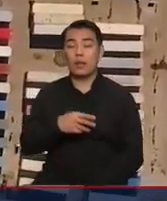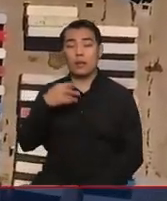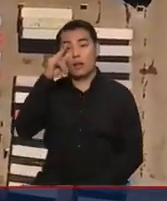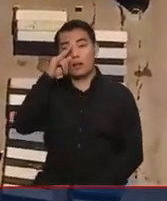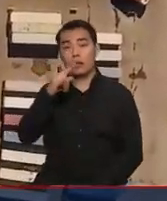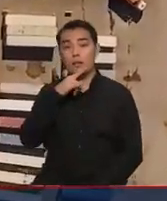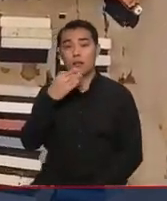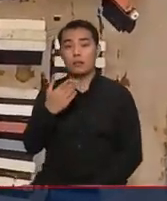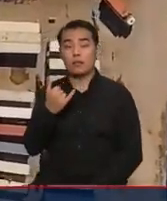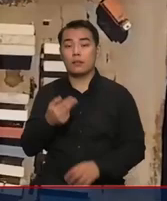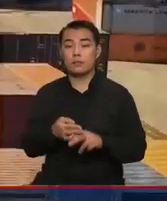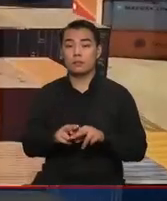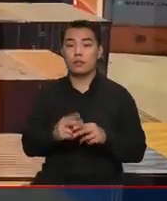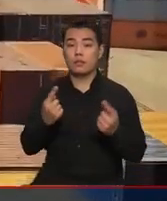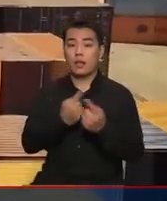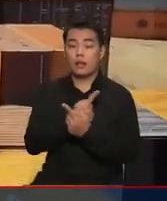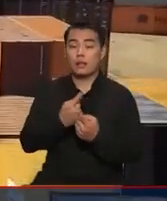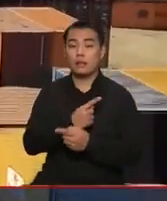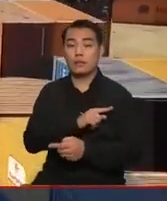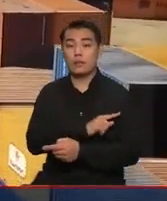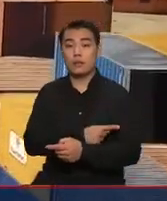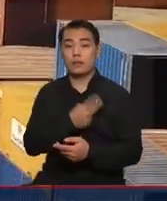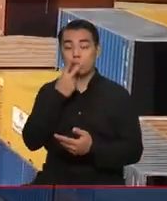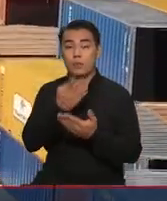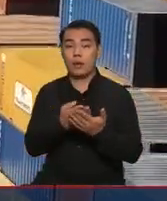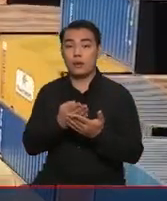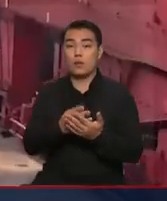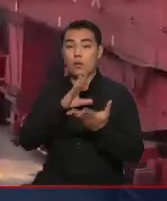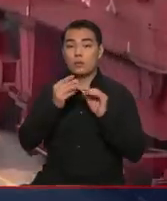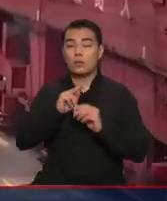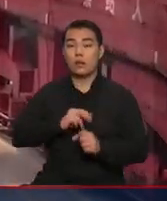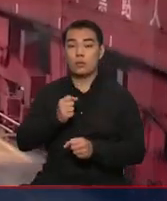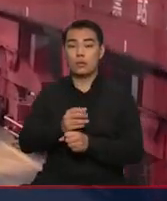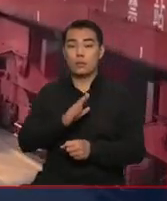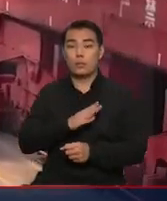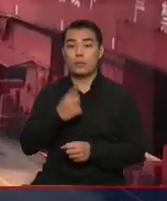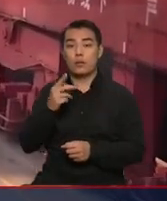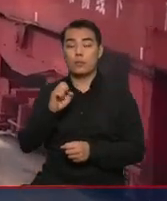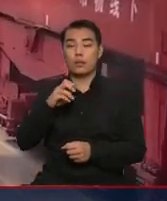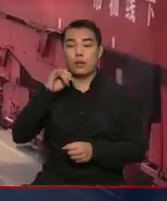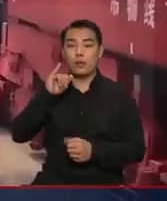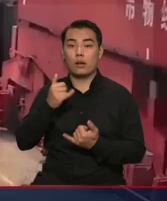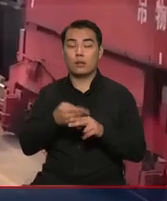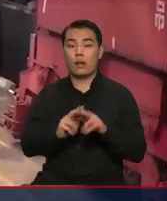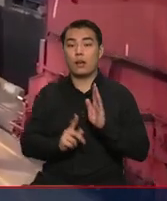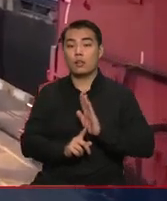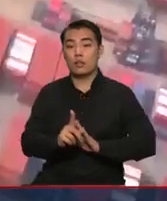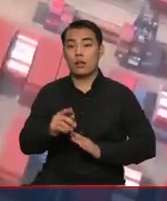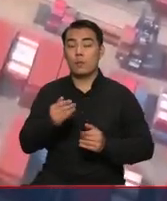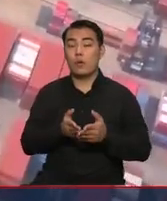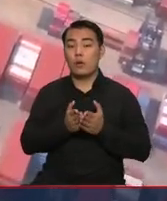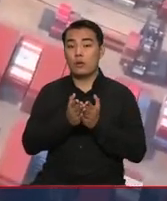Қазақстанның транзиттік әлеуеті зор, соны тиімді пайдалану бағытында ауқымды жұмыстар атқарылды. Бір белдеу, бір жол бастамасы аясында Ляньюньган